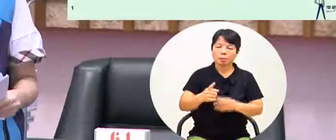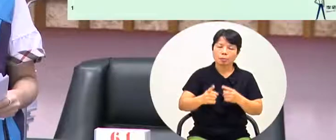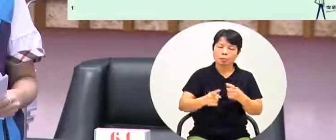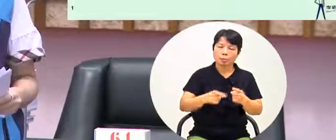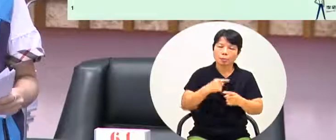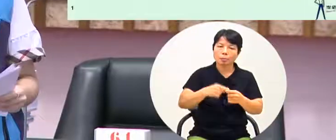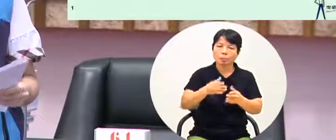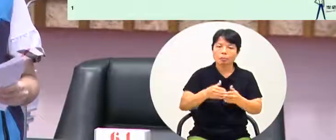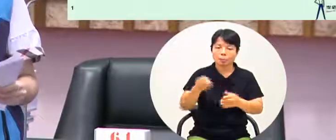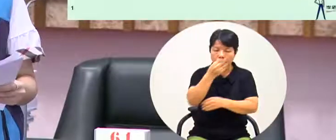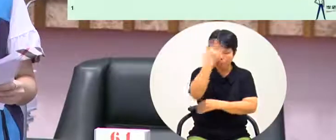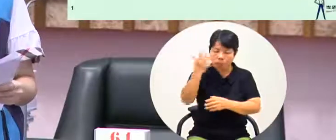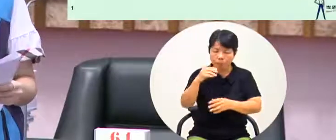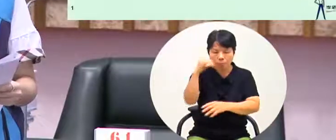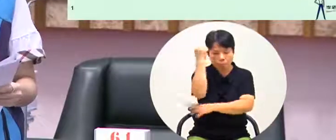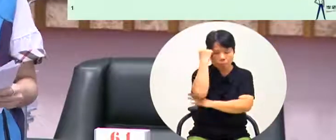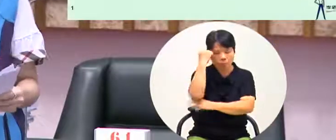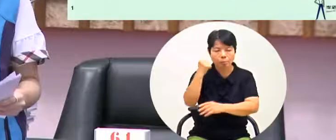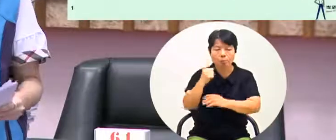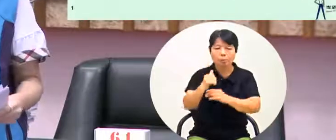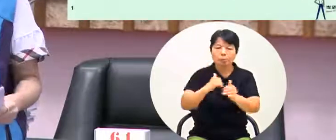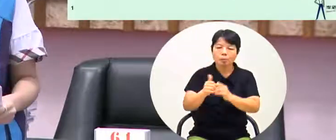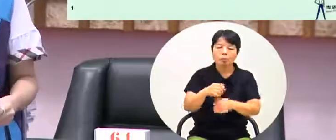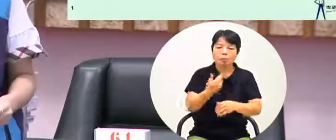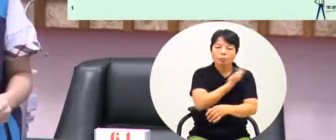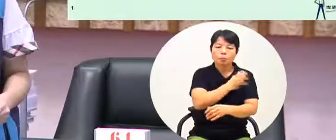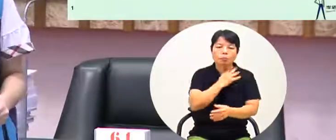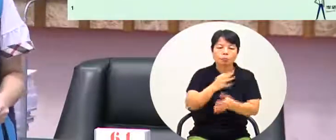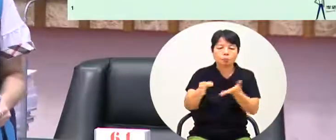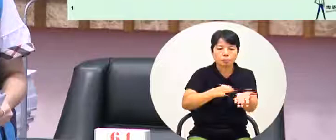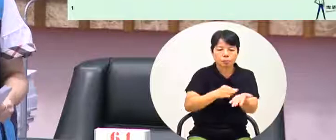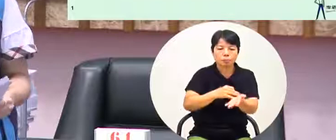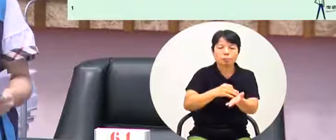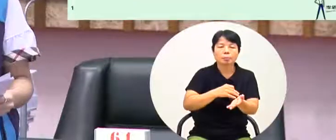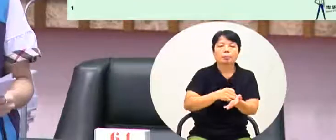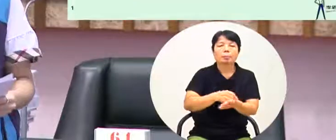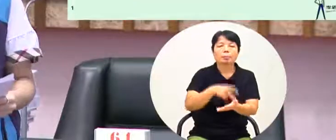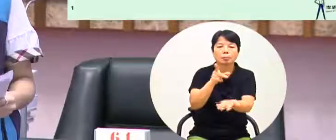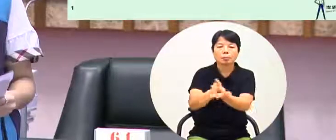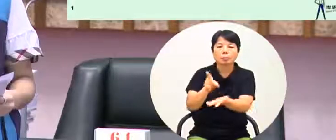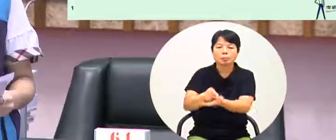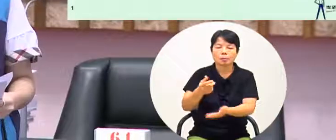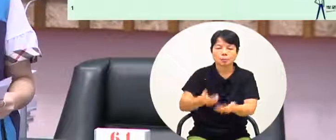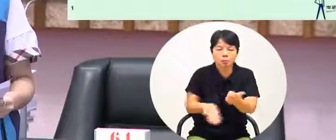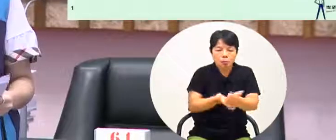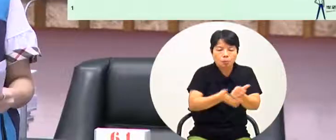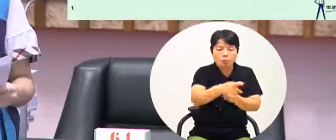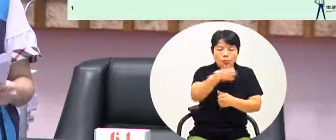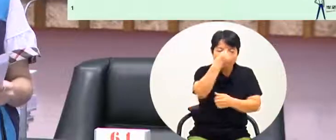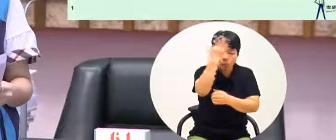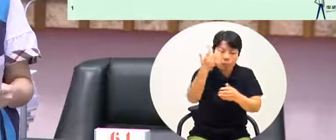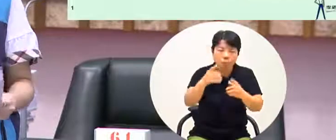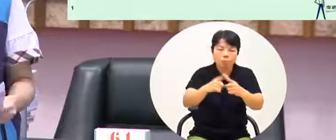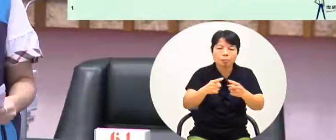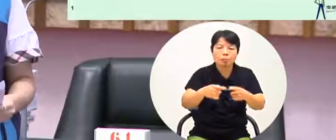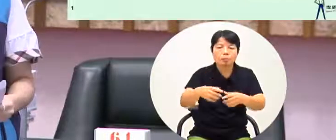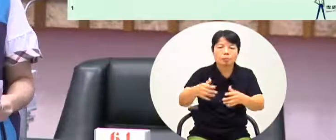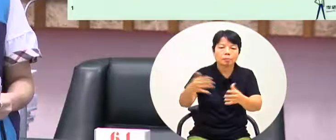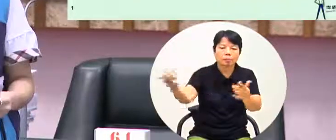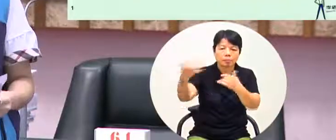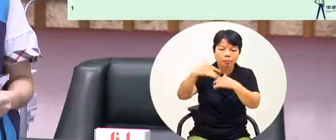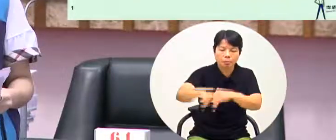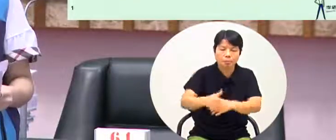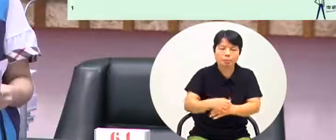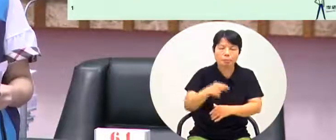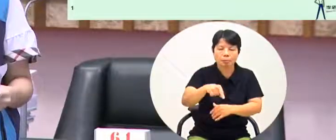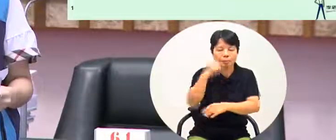管是出租、出售或者是出租嘛，就是鼓励一些年轻人愿意来我们高雄生小孩，大家真是绞尽脑汁